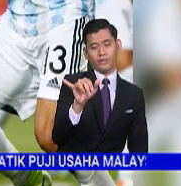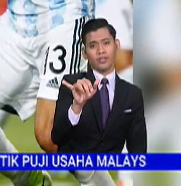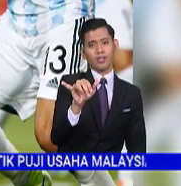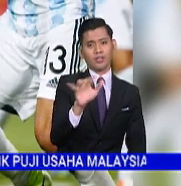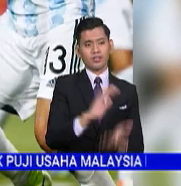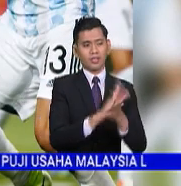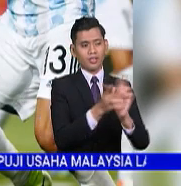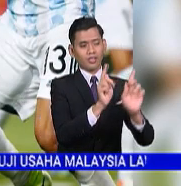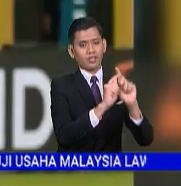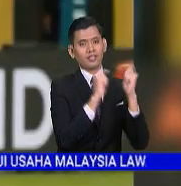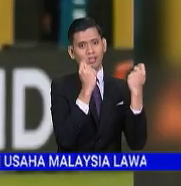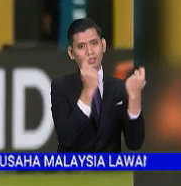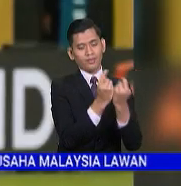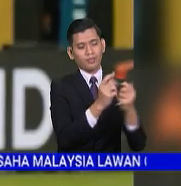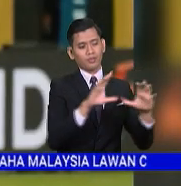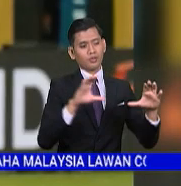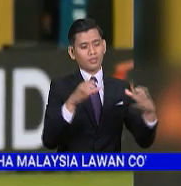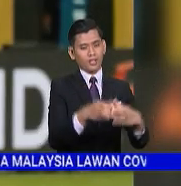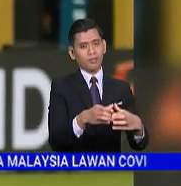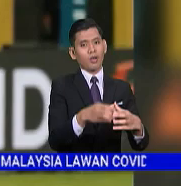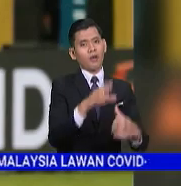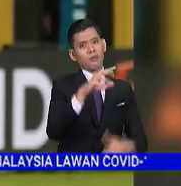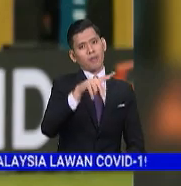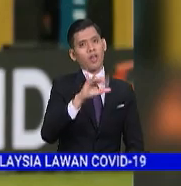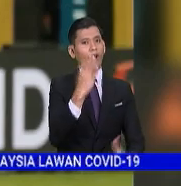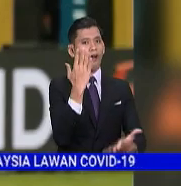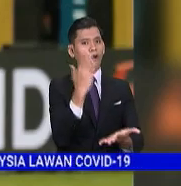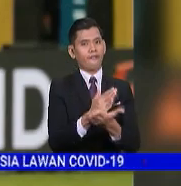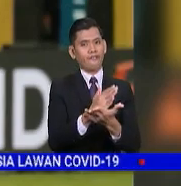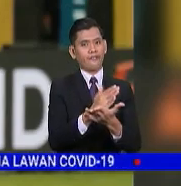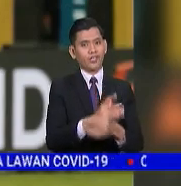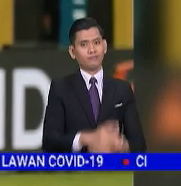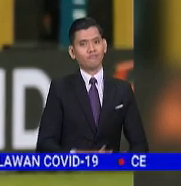dalam kelompok play-off.